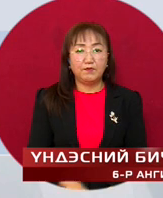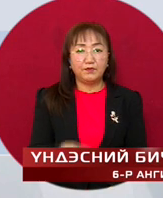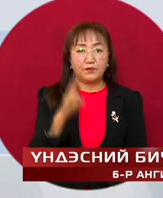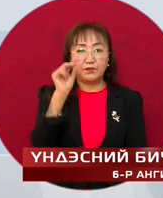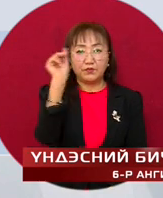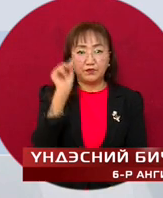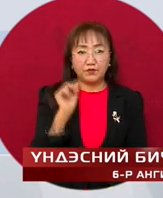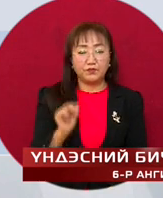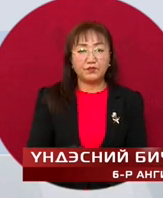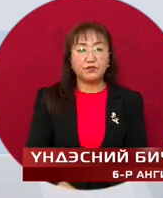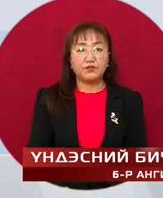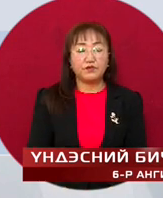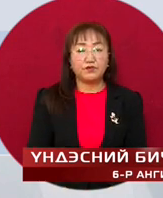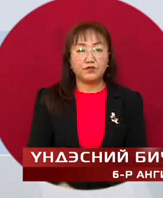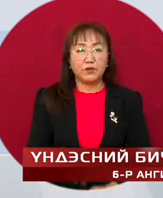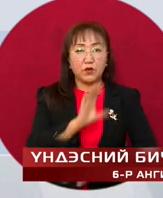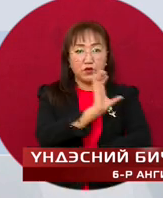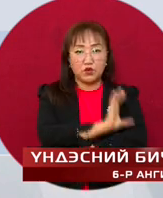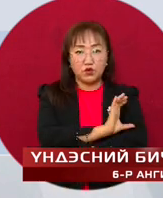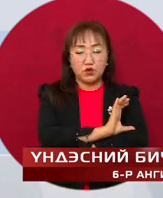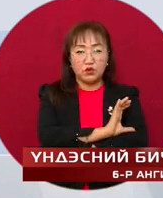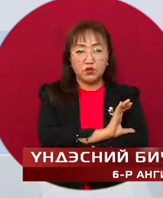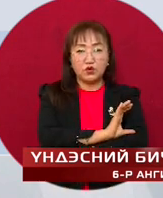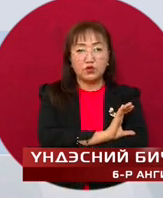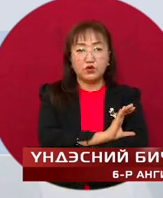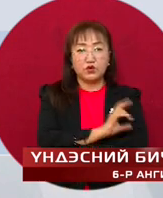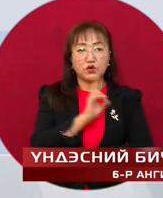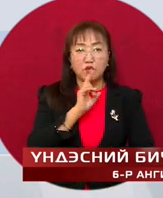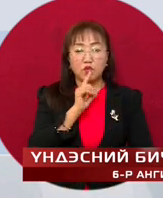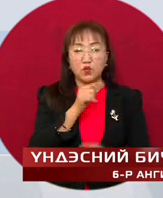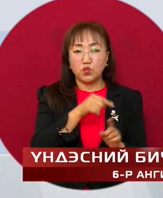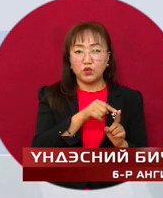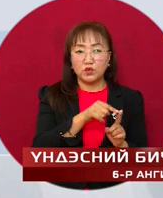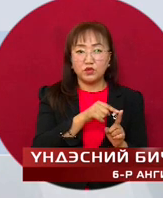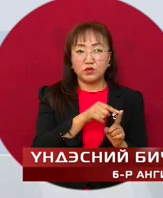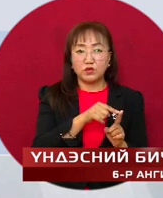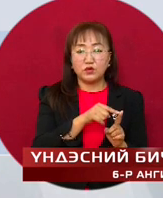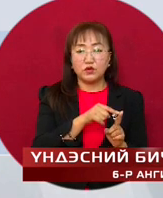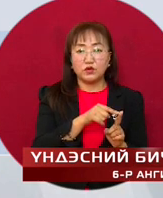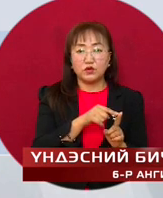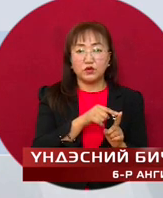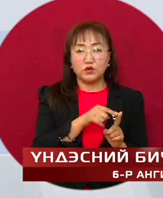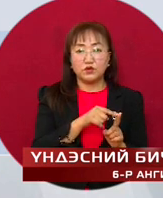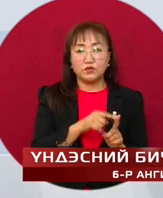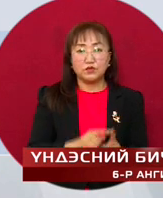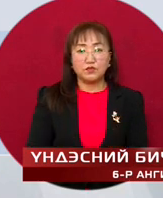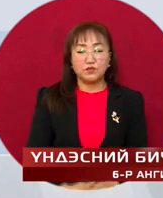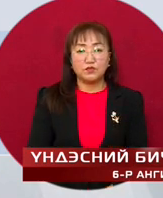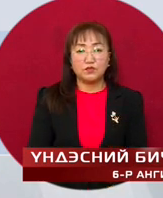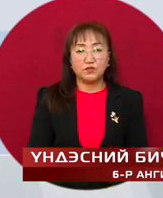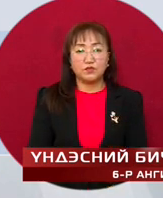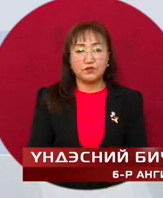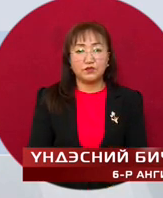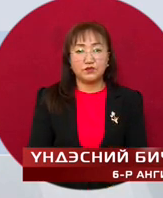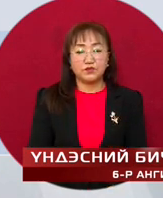За сургууль гэдэг үгэнд төгсгөлийн анхаарч дүрмээ гаргана. Сургуульд сонинд. За тэгэхээр